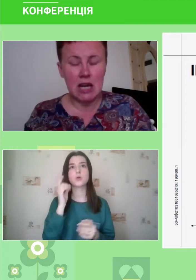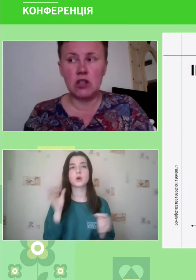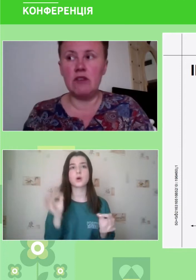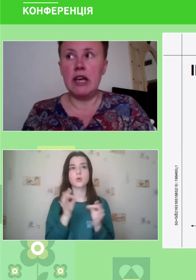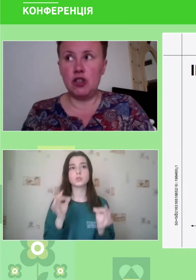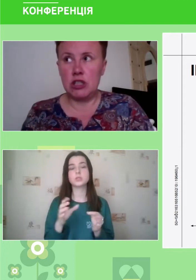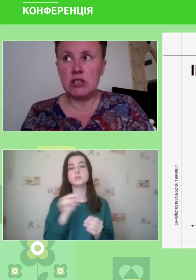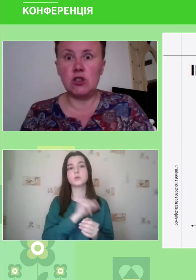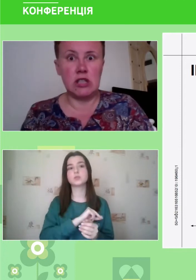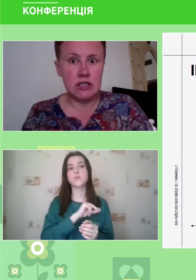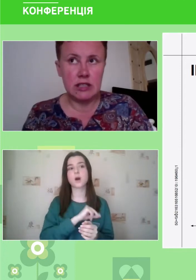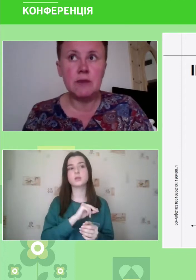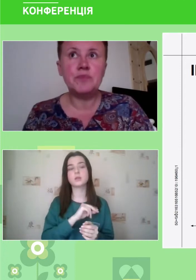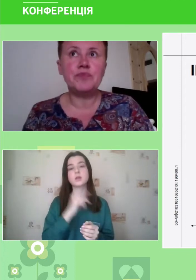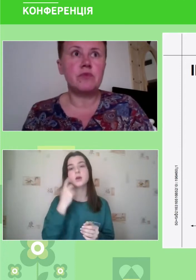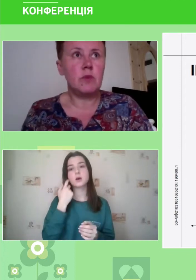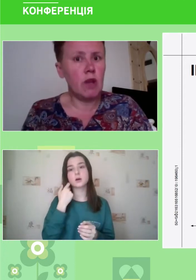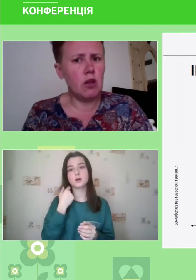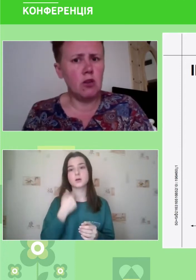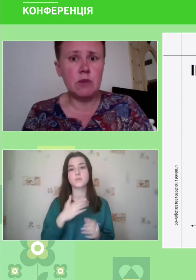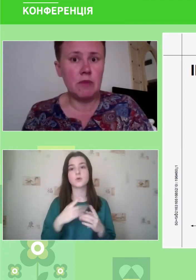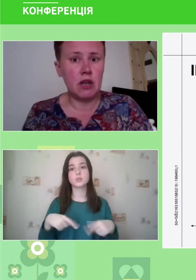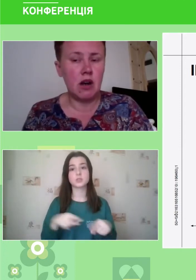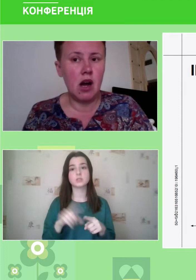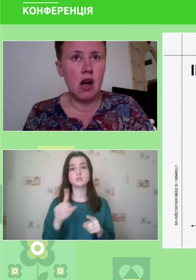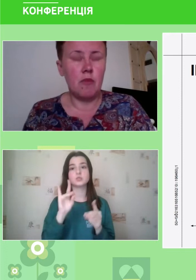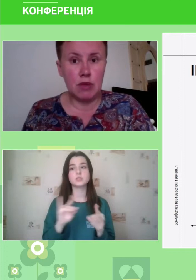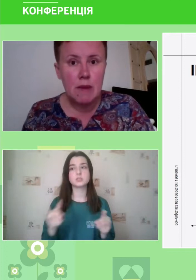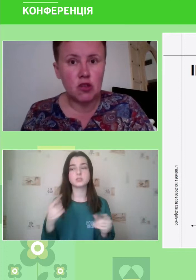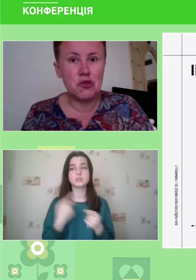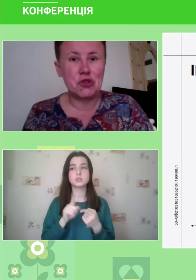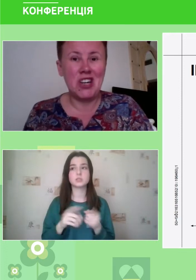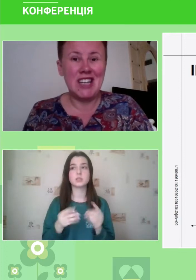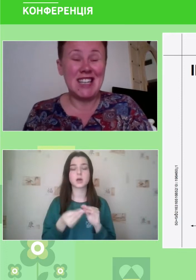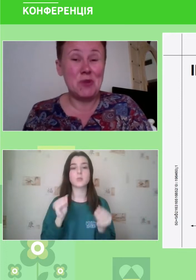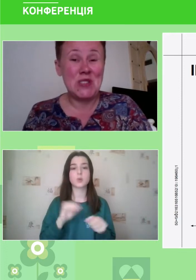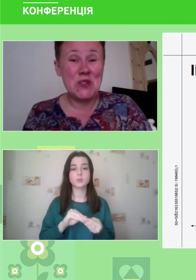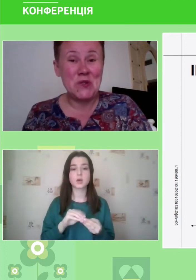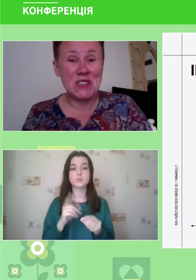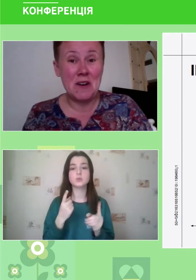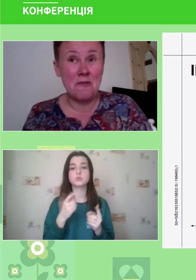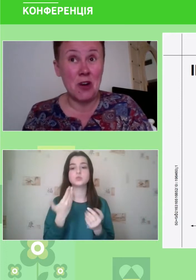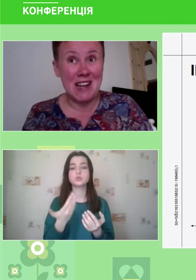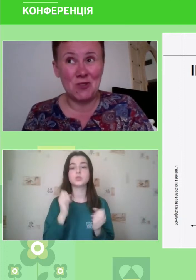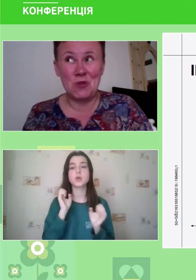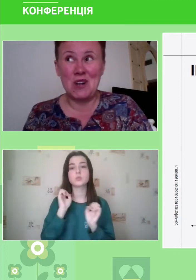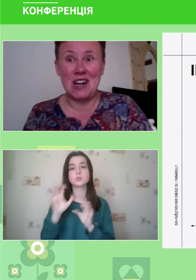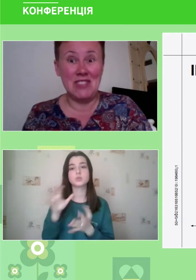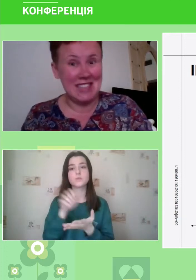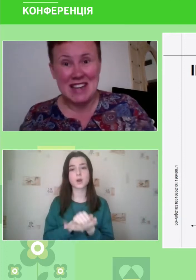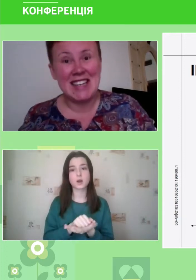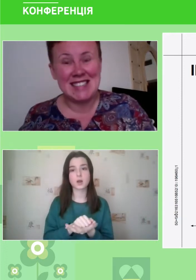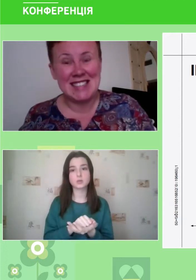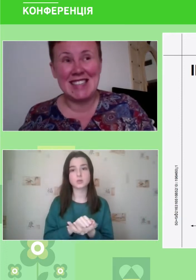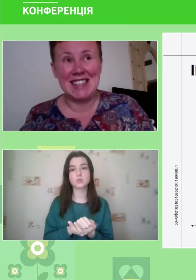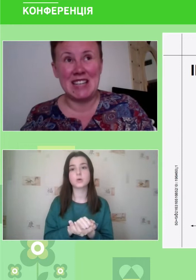масштабних заходів, що часто стільці, ну це прям така проблема, тому що їх або здають в оренду